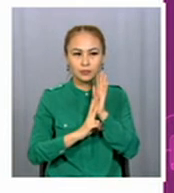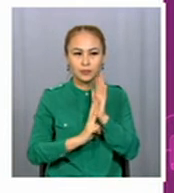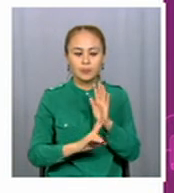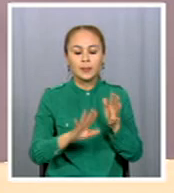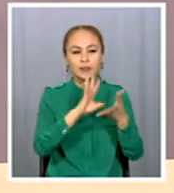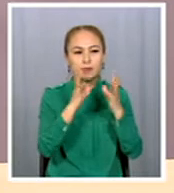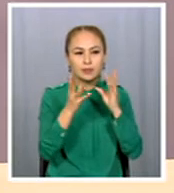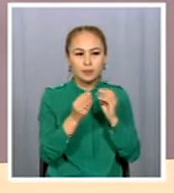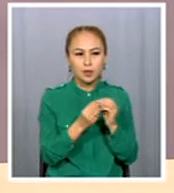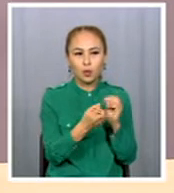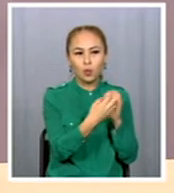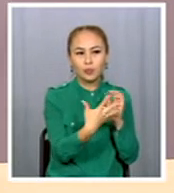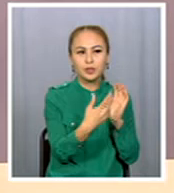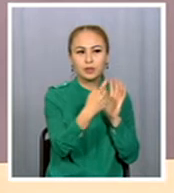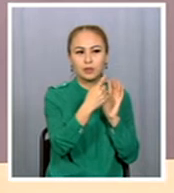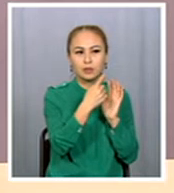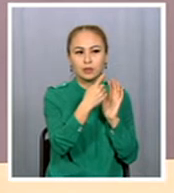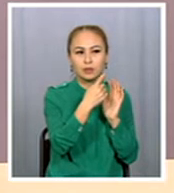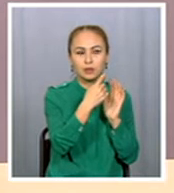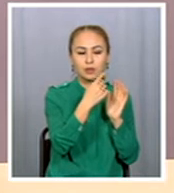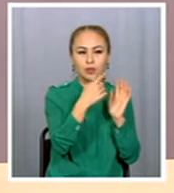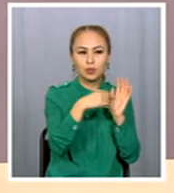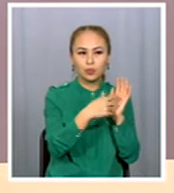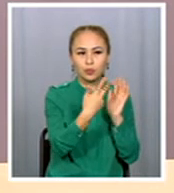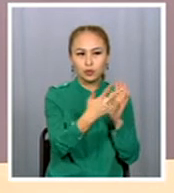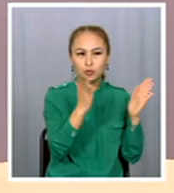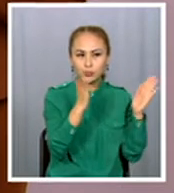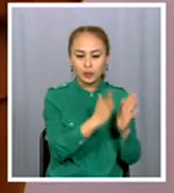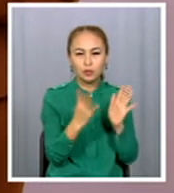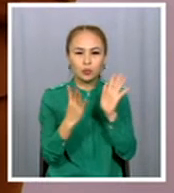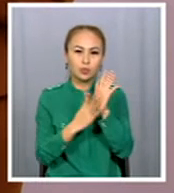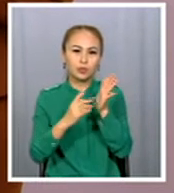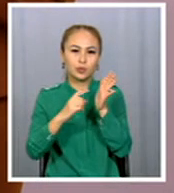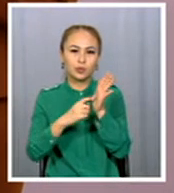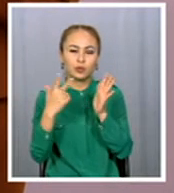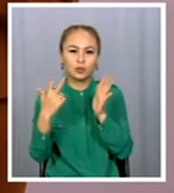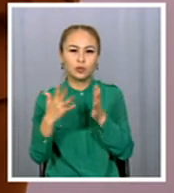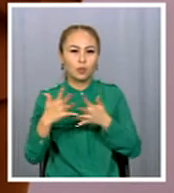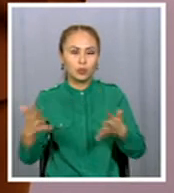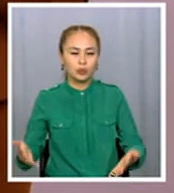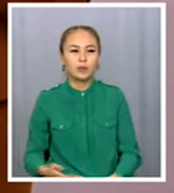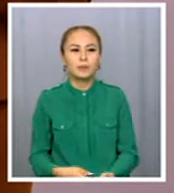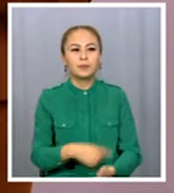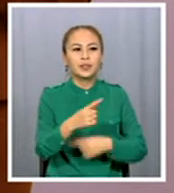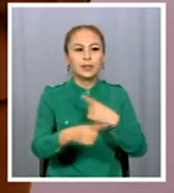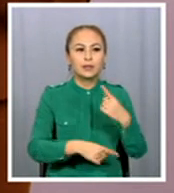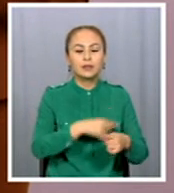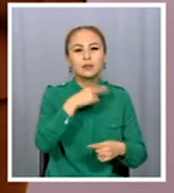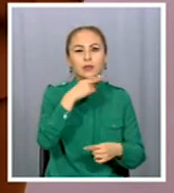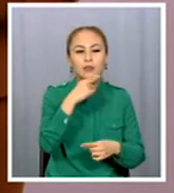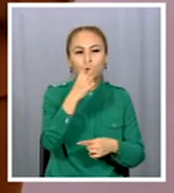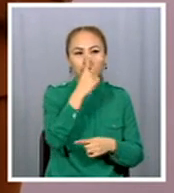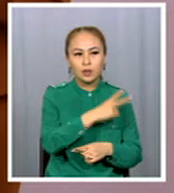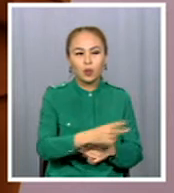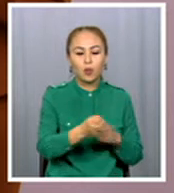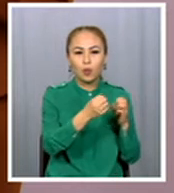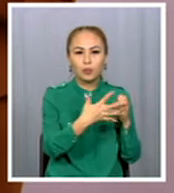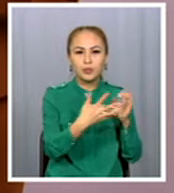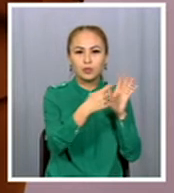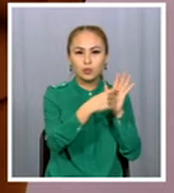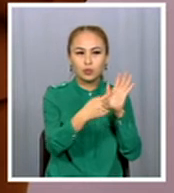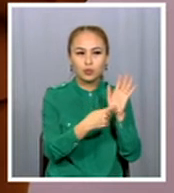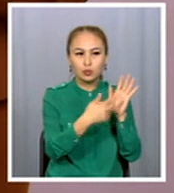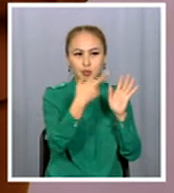Демек, 15-27 санынан кем екен. Келесі өрнекке назар аударайық. 15 пен 3